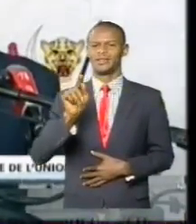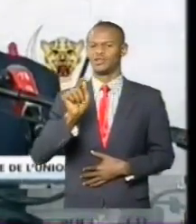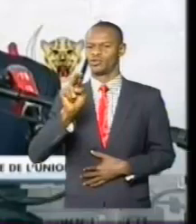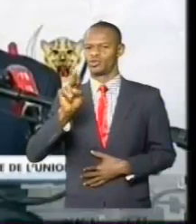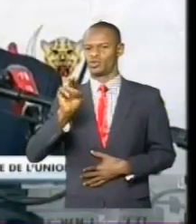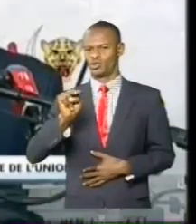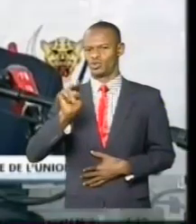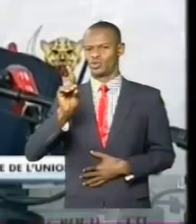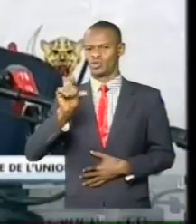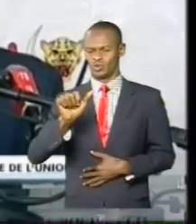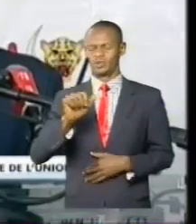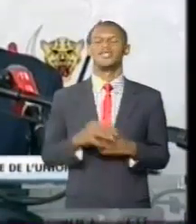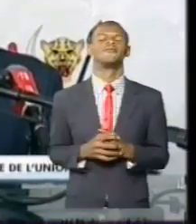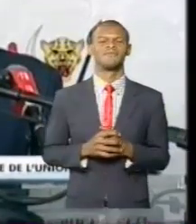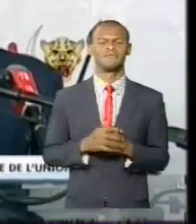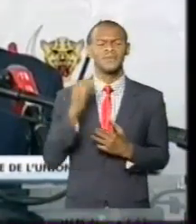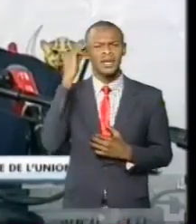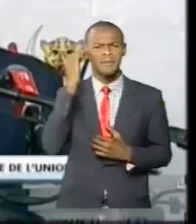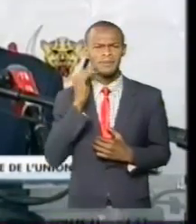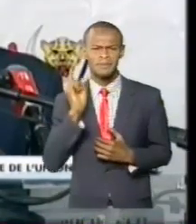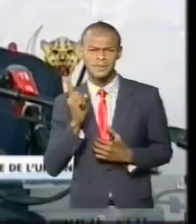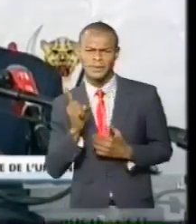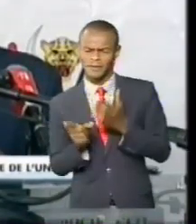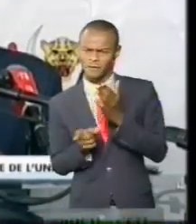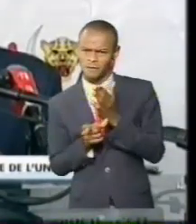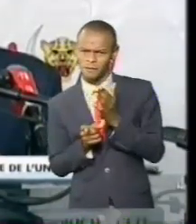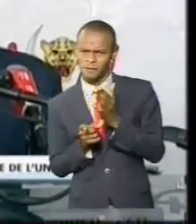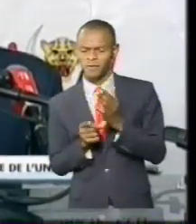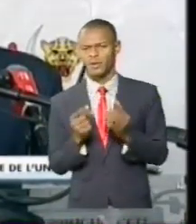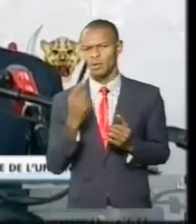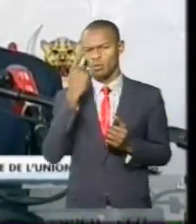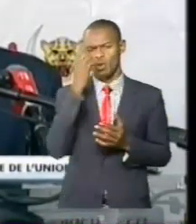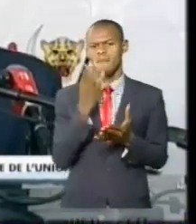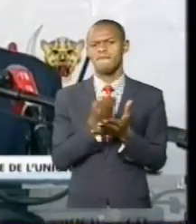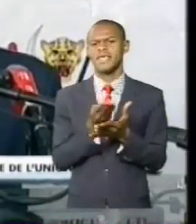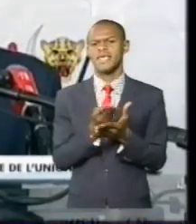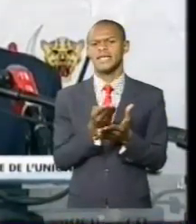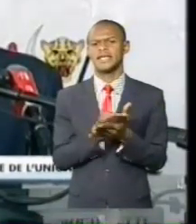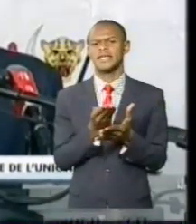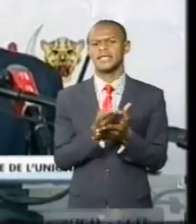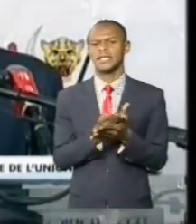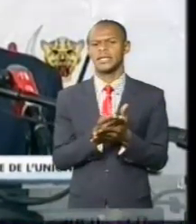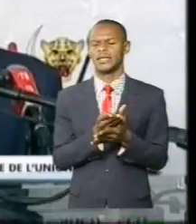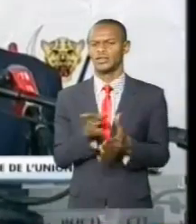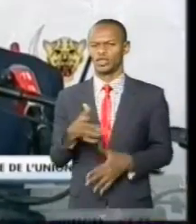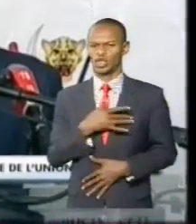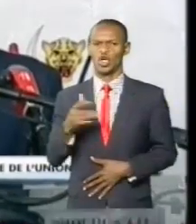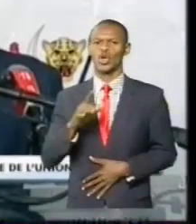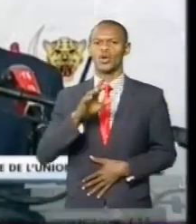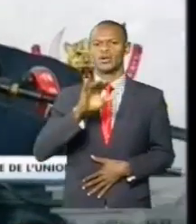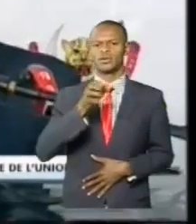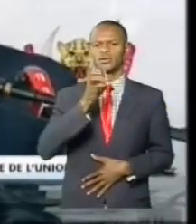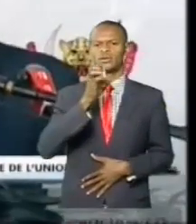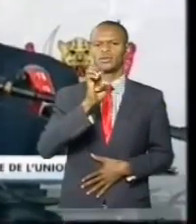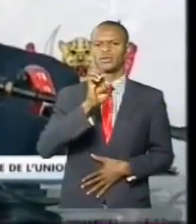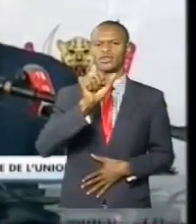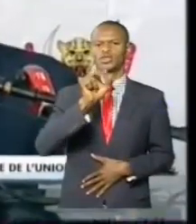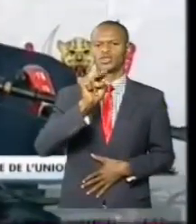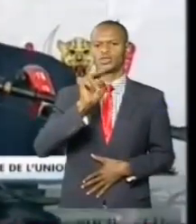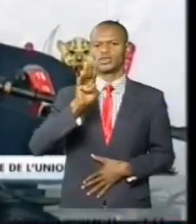Vice-premier ministre, ministre du Budget, Monsieur Jean-Baudouin Mayo Mambeke.